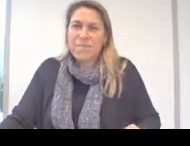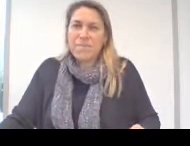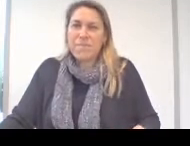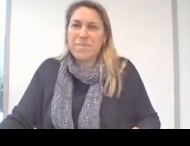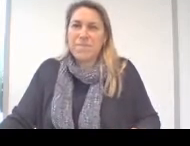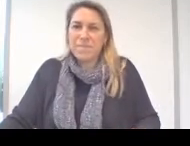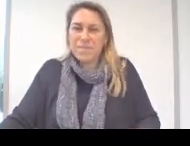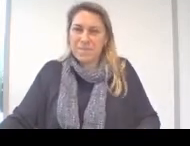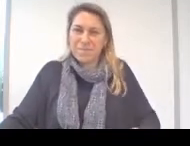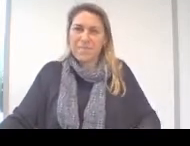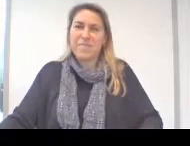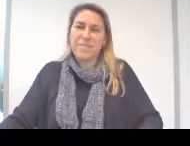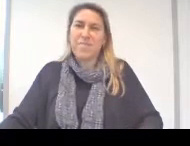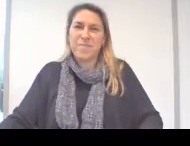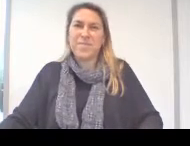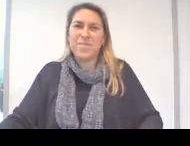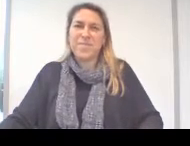moment où le vacancier est présent.